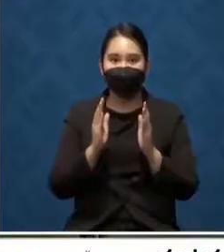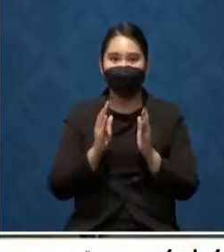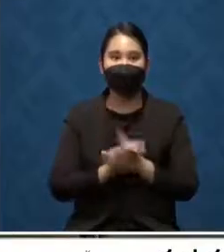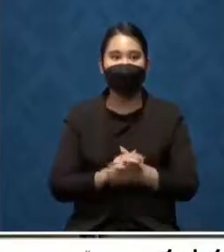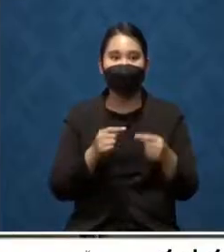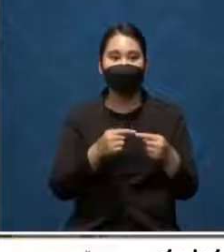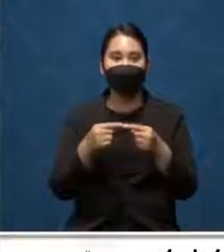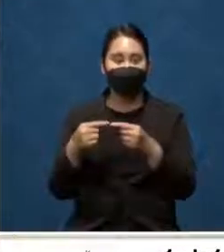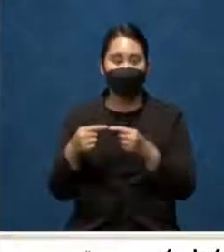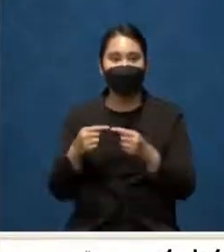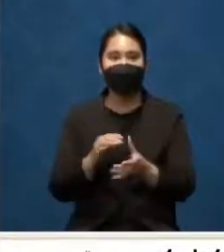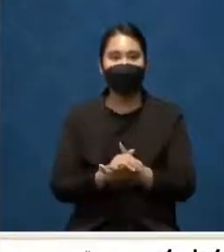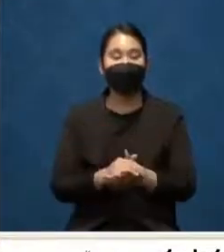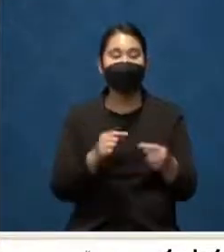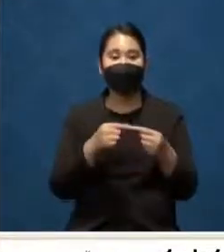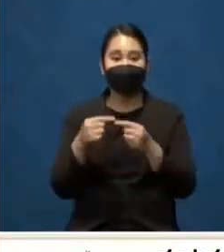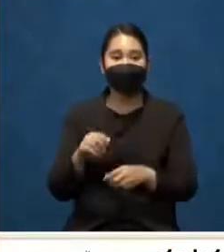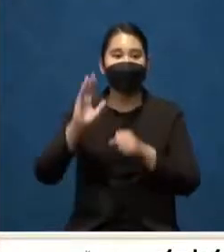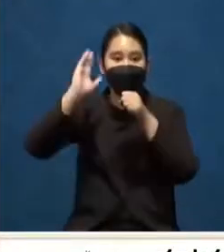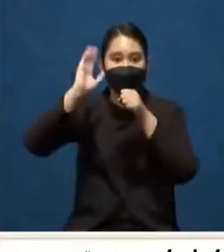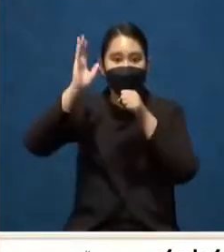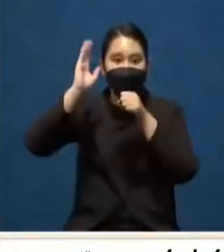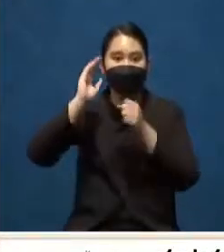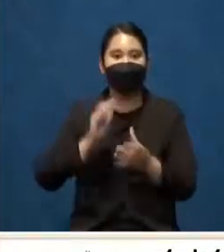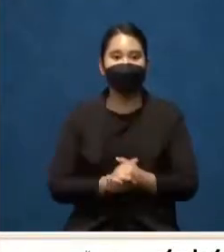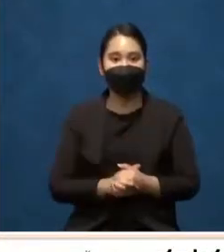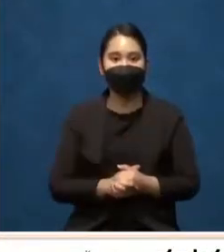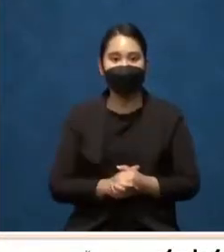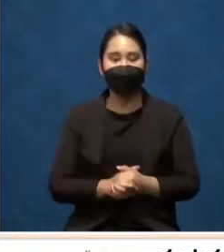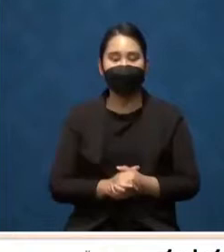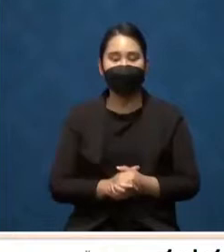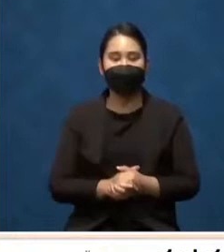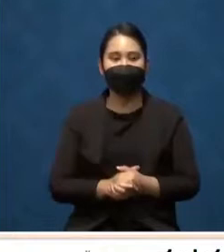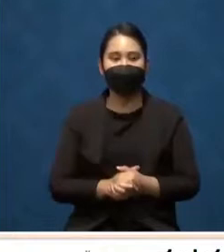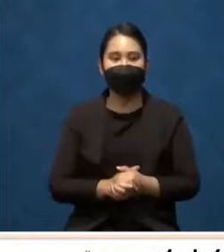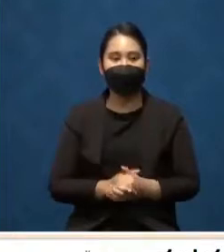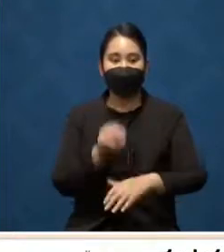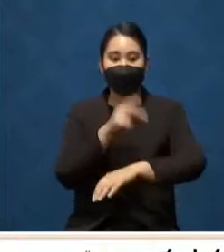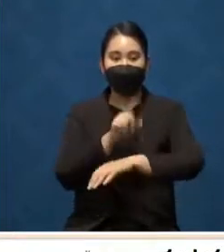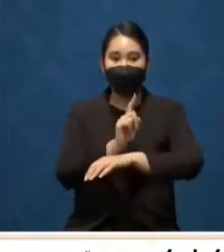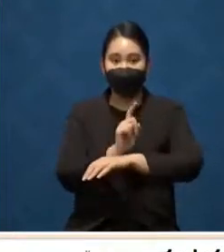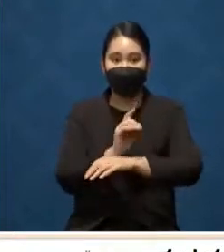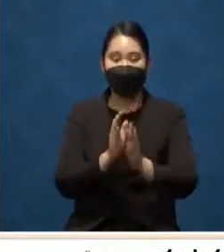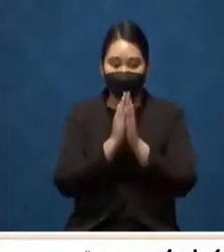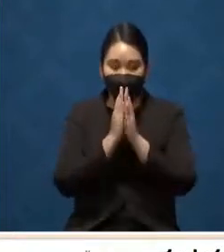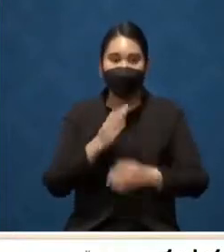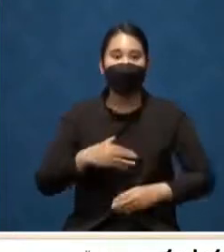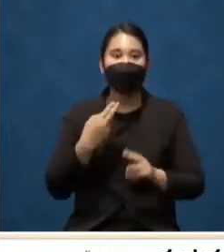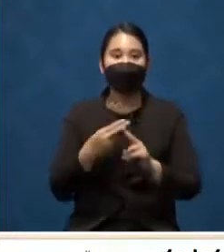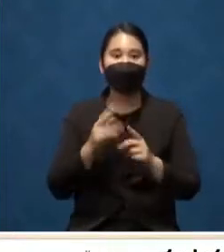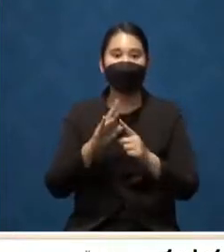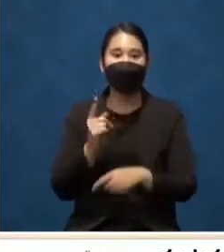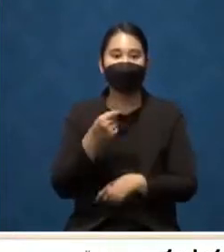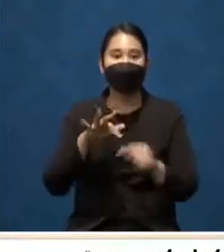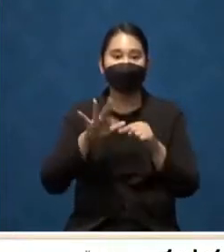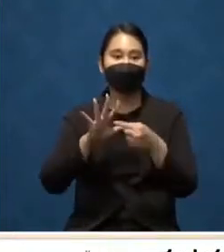ต่ไปเชิญท่านเท่าพิพบตามด้วยท่านนิคมบญวิเศษครับถ้ามาทาสภาทิคลบกผม ในเทาพพบรมจิตกรสมา